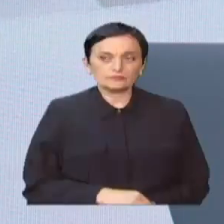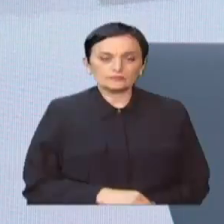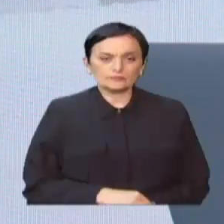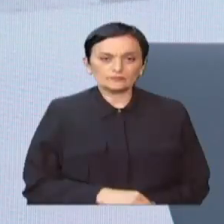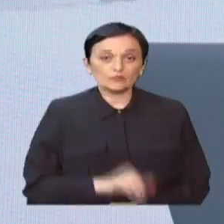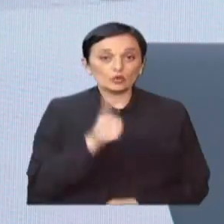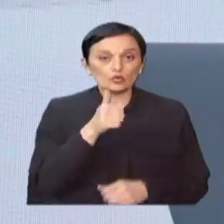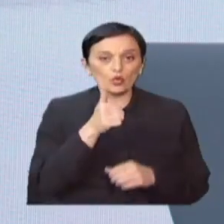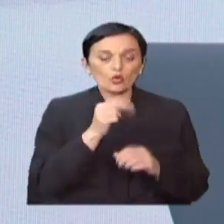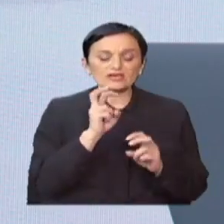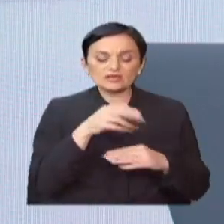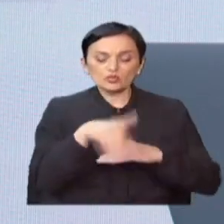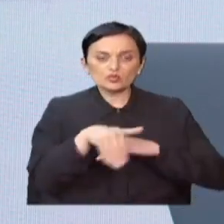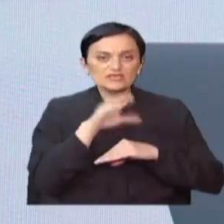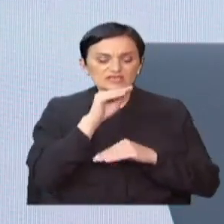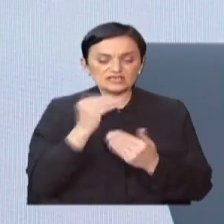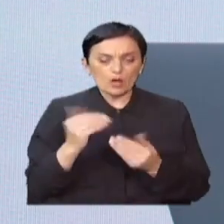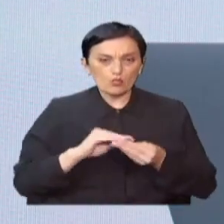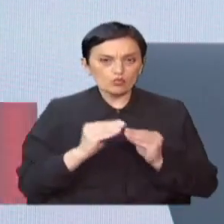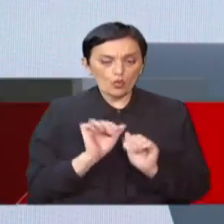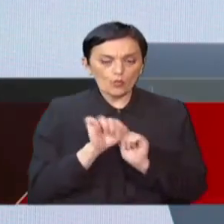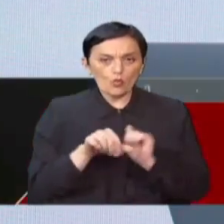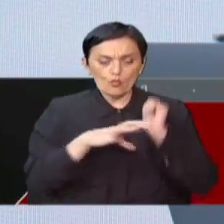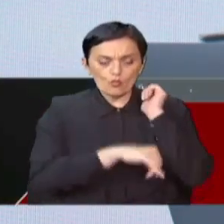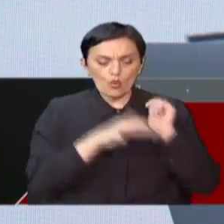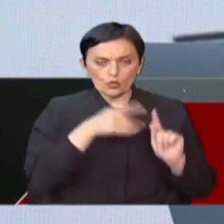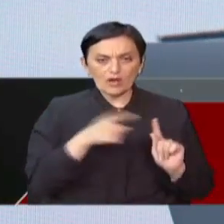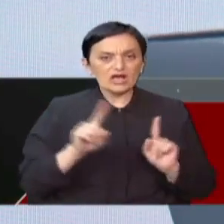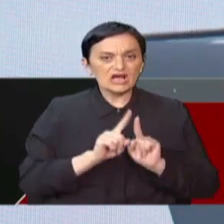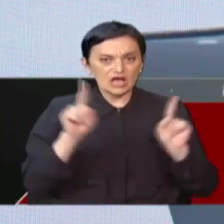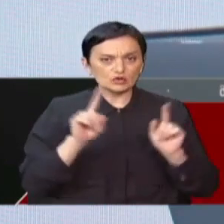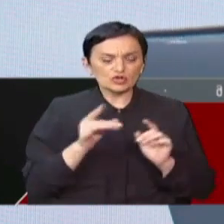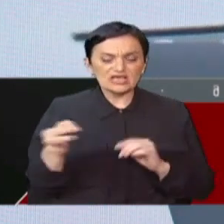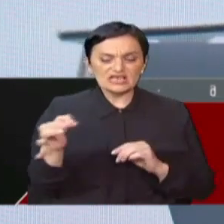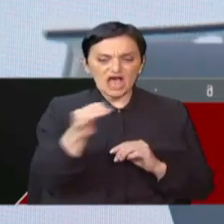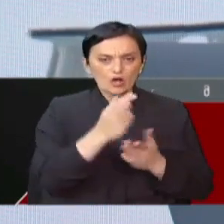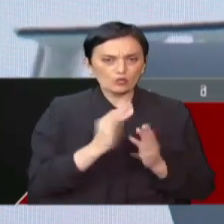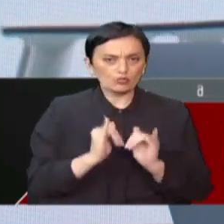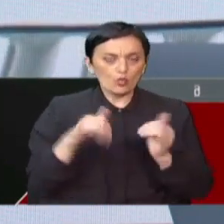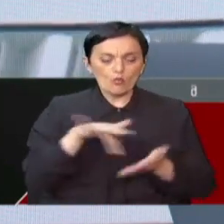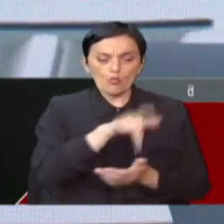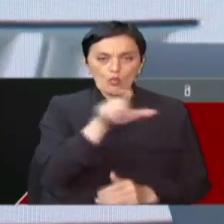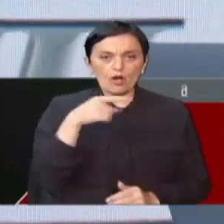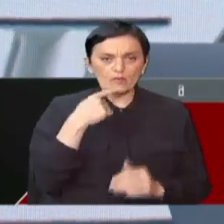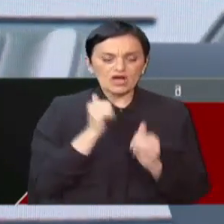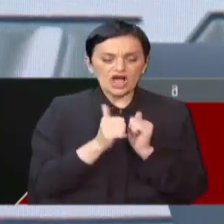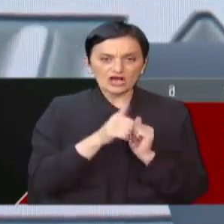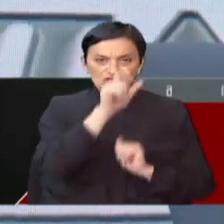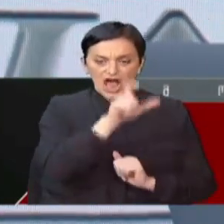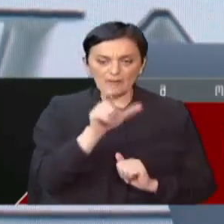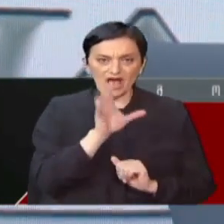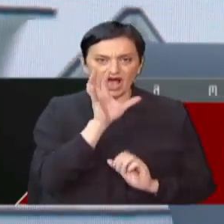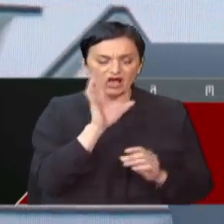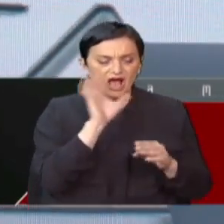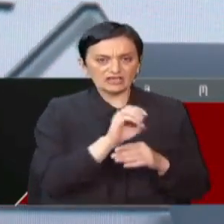როგორ უნდა გადაიჭრას მიუსაფარი ძაღლების პრობლემა, რომელიც ბოლო პერიოდში განსაკუთრებით გამწვავდა რეგიონებში. მოქალაქეები ამბობენ, რომ გახშირდა ადამიანის